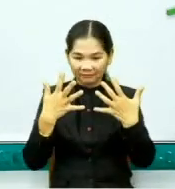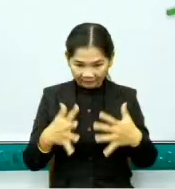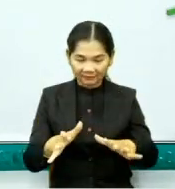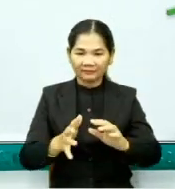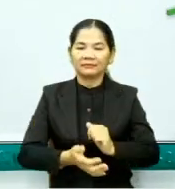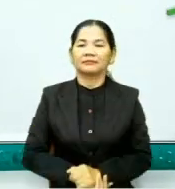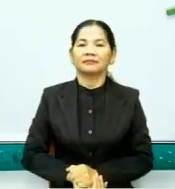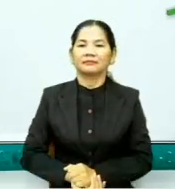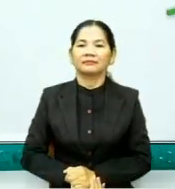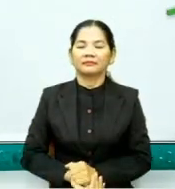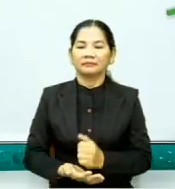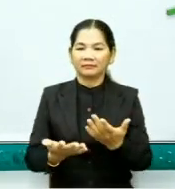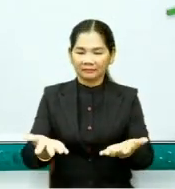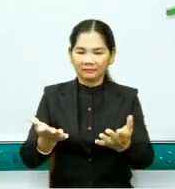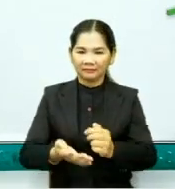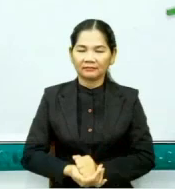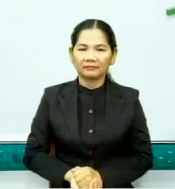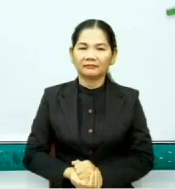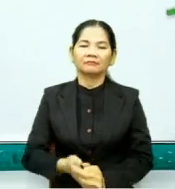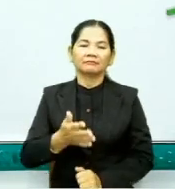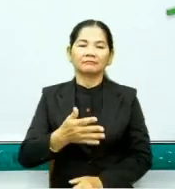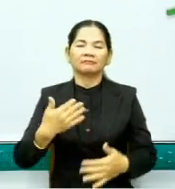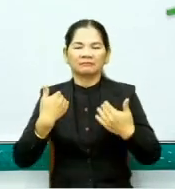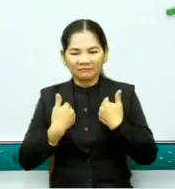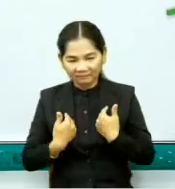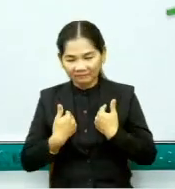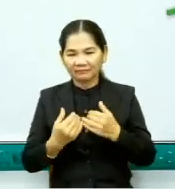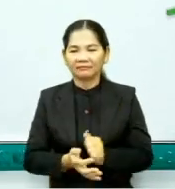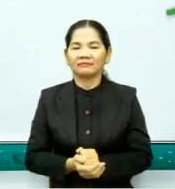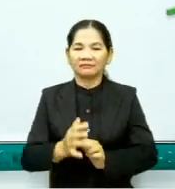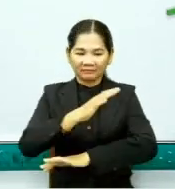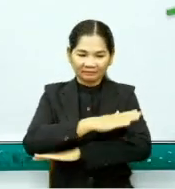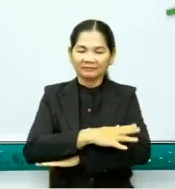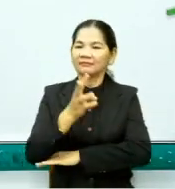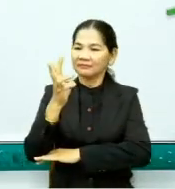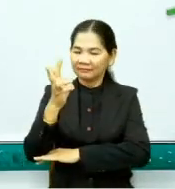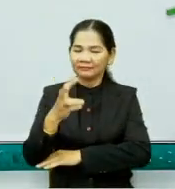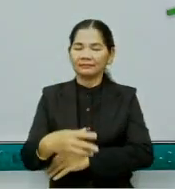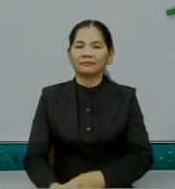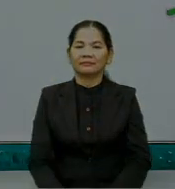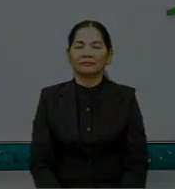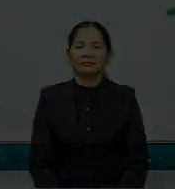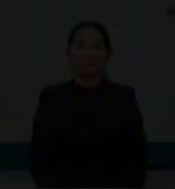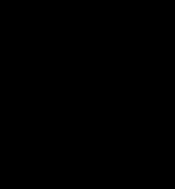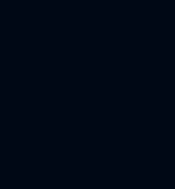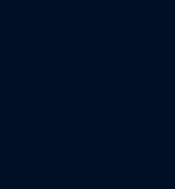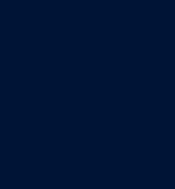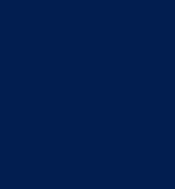จ้าจ้าตัดเตะเอาคลังเต็มมานะก้นจ้าจังจ้ามีอารมณ์ยังไม่ได้ก้นสู้คลุนเต้จ้าเปิดได้ก้นบานเลือกได้จ้าคือจ้ายังมีอารมณ์ท่าจ้าเรียงสู้คลุนนะก้นจ้าจังก้นบานโจรวมเลยระบายจมูกเนี่ยครูรวยหายจ้าจังก้นมีอารมณ์ท่าหอบนั่นจังยังสำระบันเต็มนะก้น